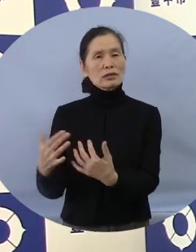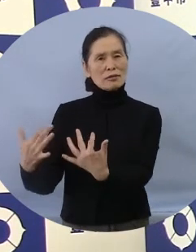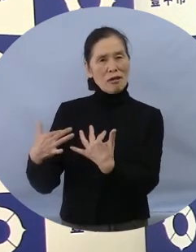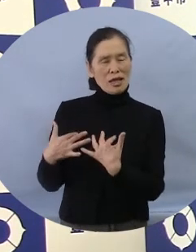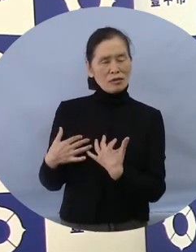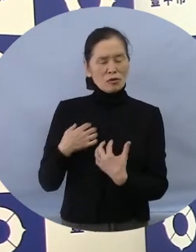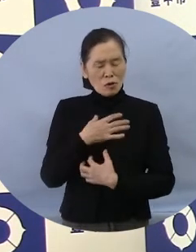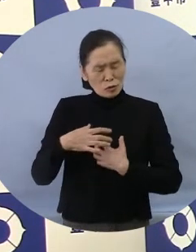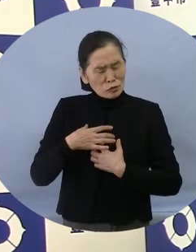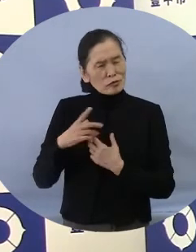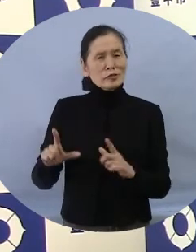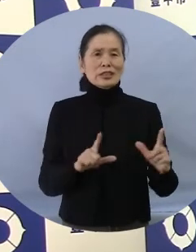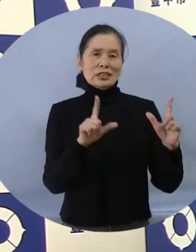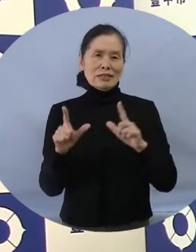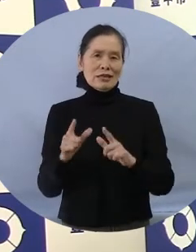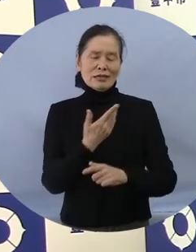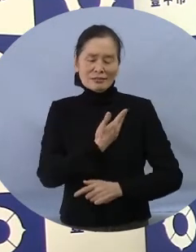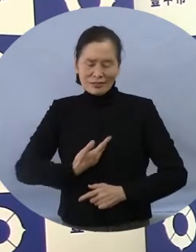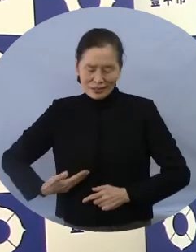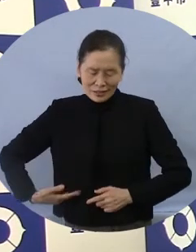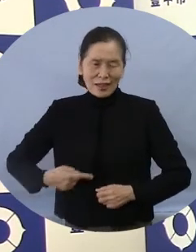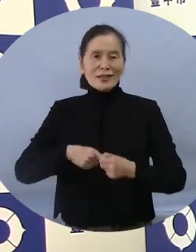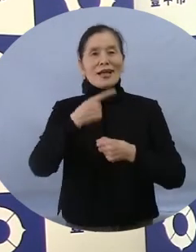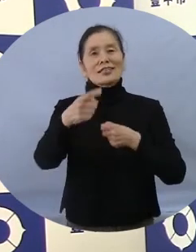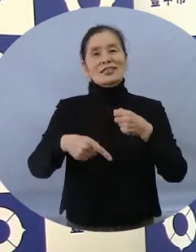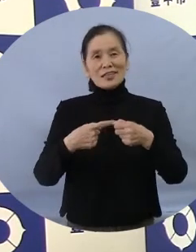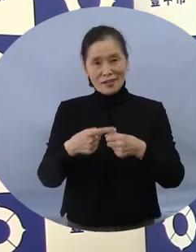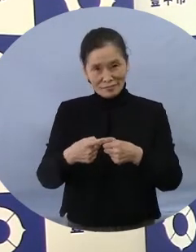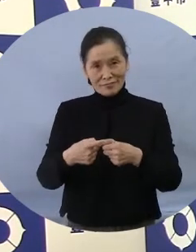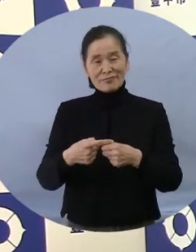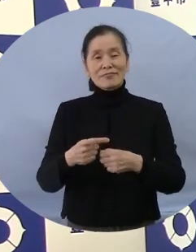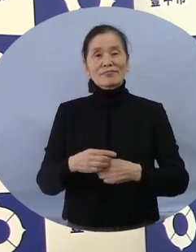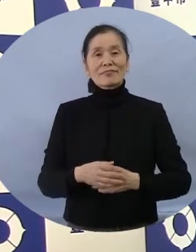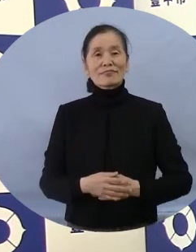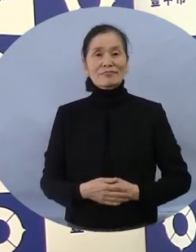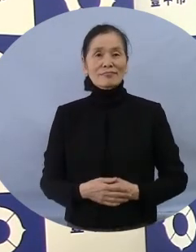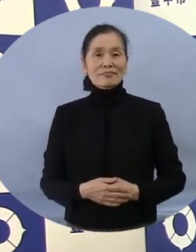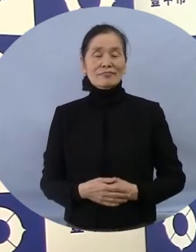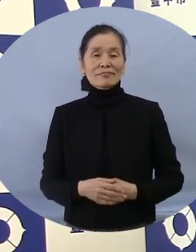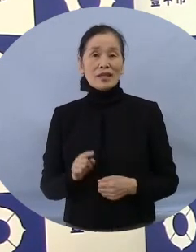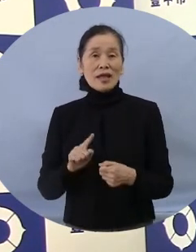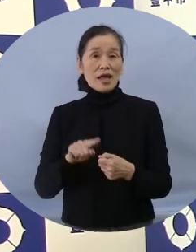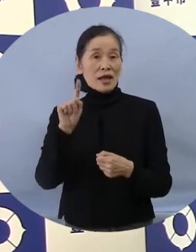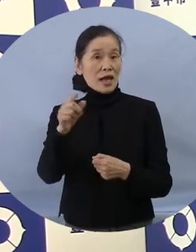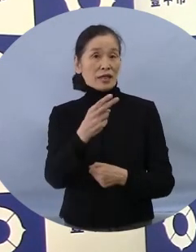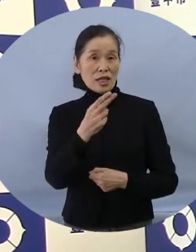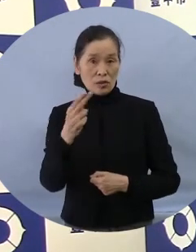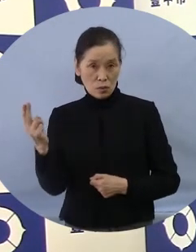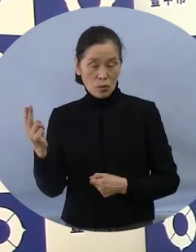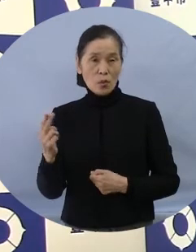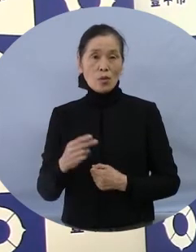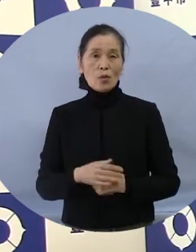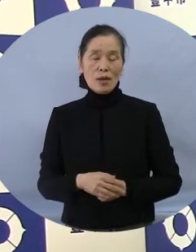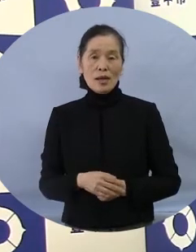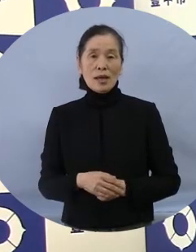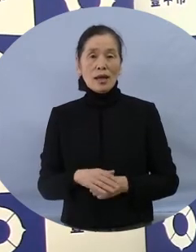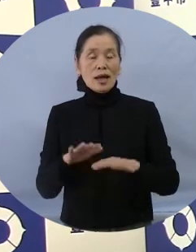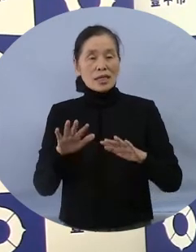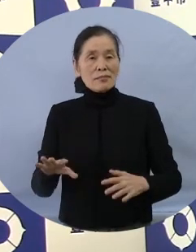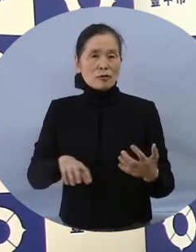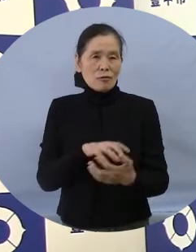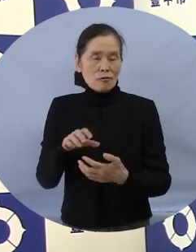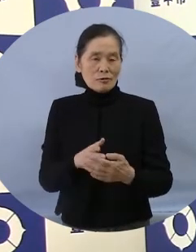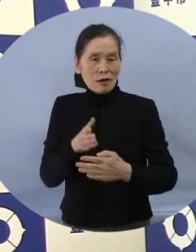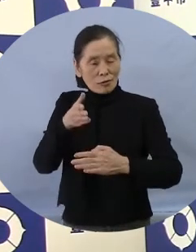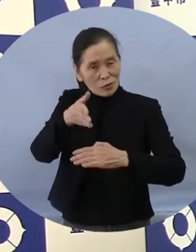なくされた1年でありました。来年度はこの逆境を力に変え、その